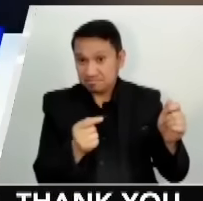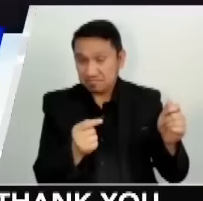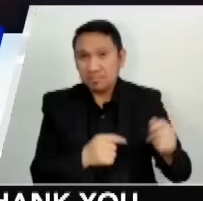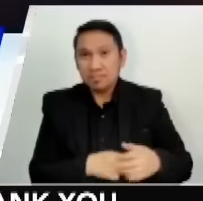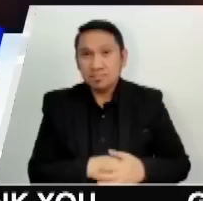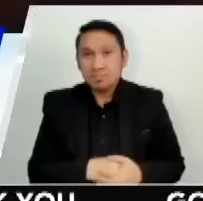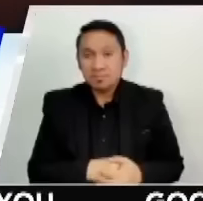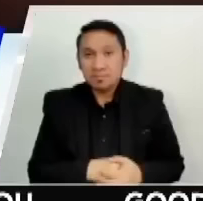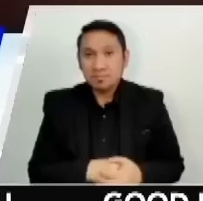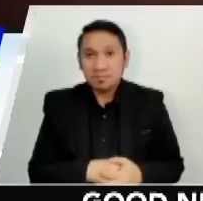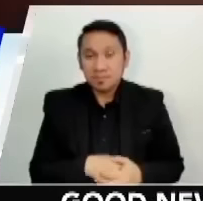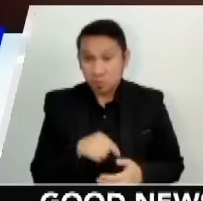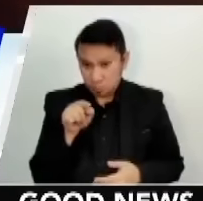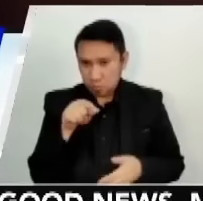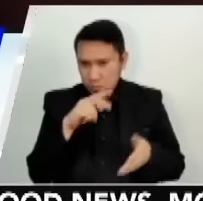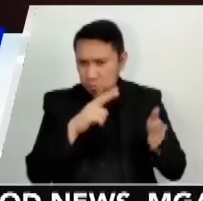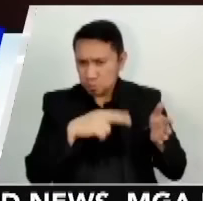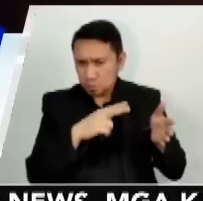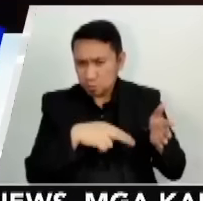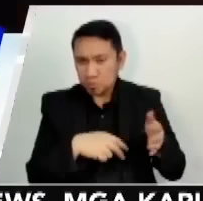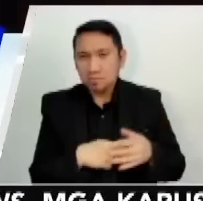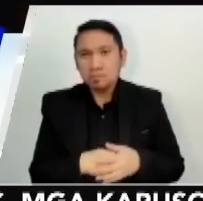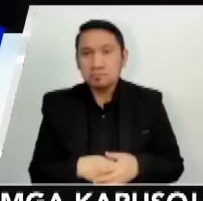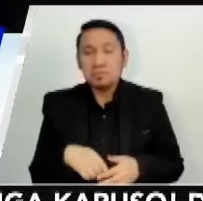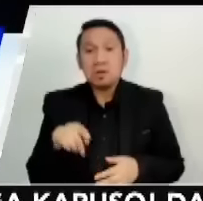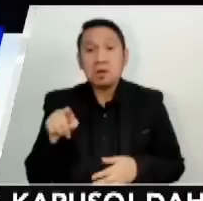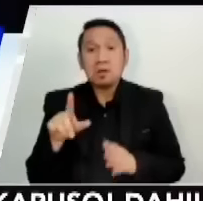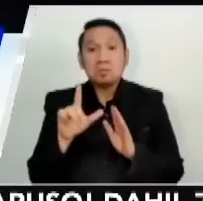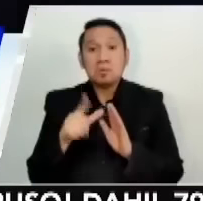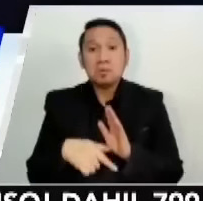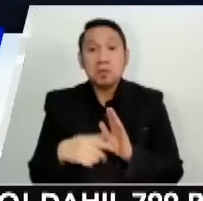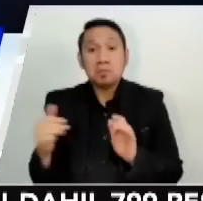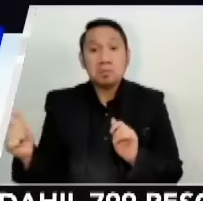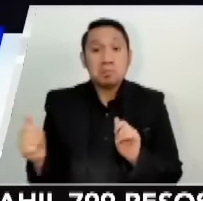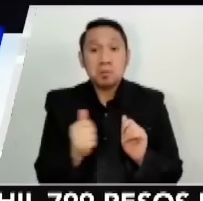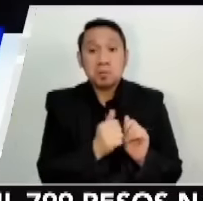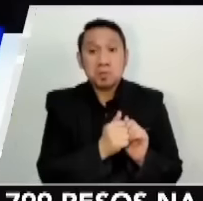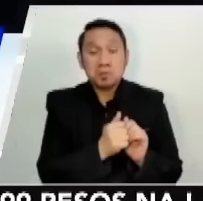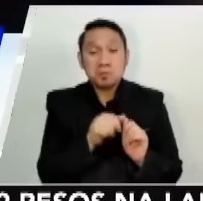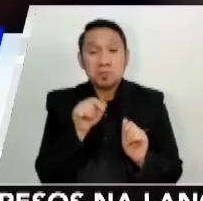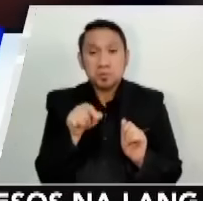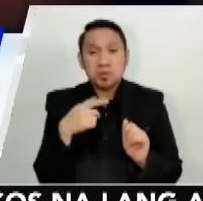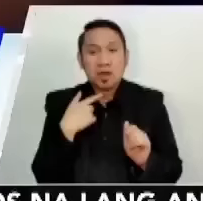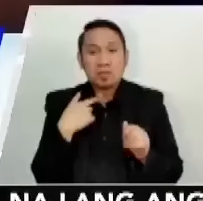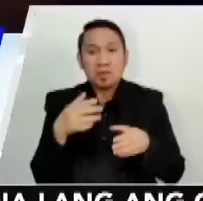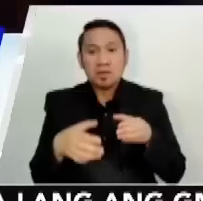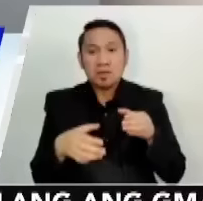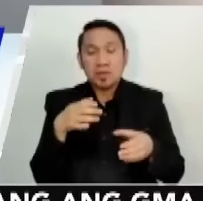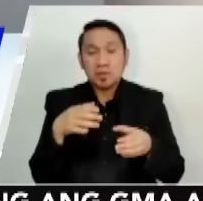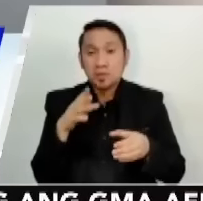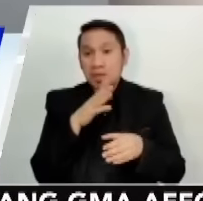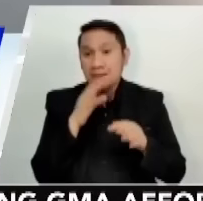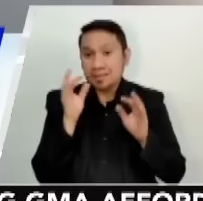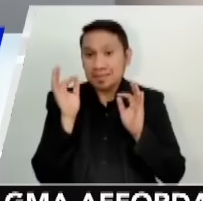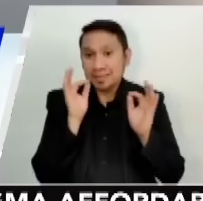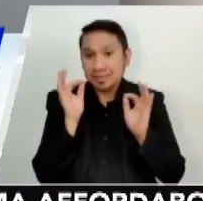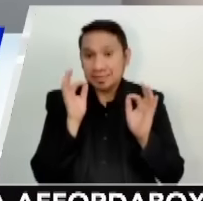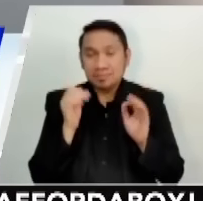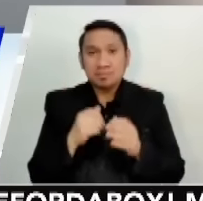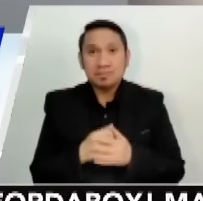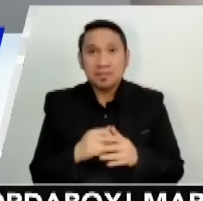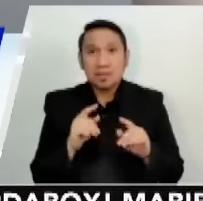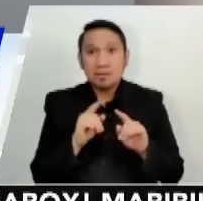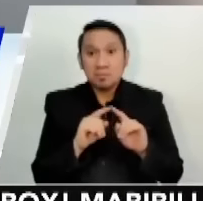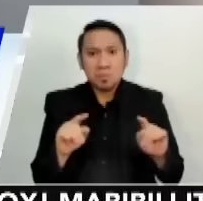Babasahin mo. Sumama rin kalauna ng suspect para talaga sa kasong may kilalaman sa ilegal na droga ang kanyang warrant. Pero nang mag-imbestiga pa